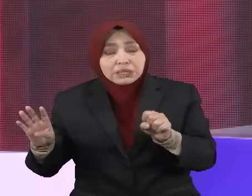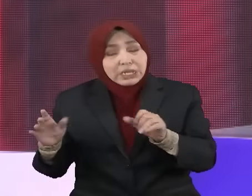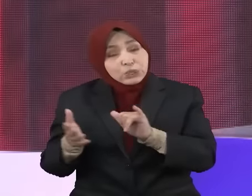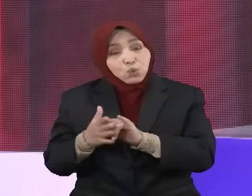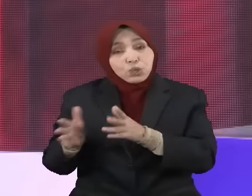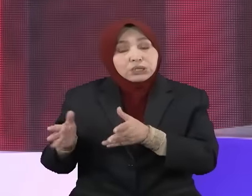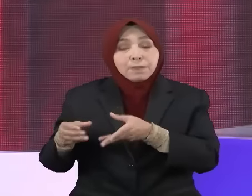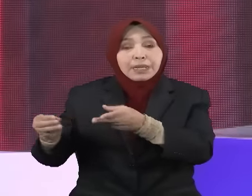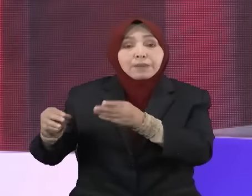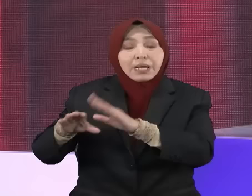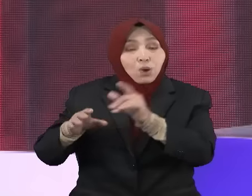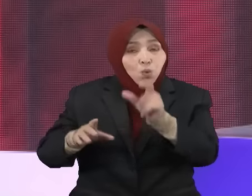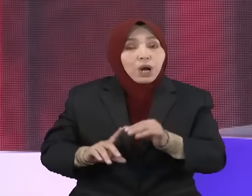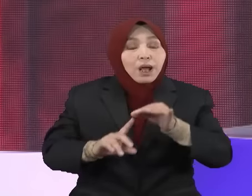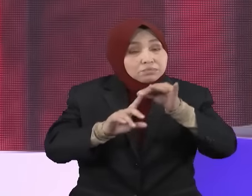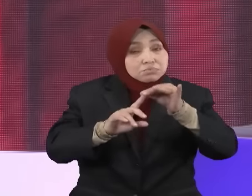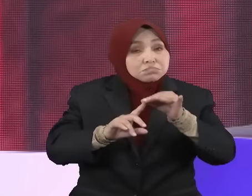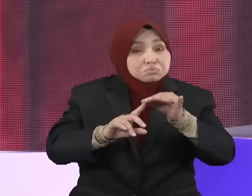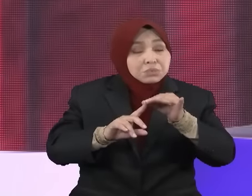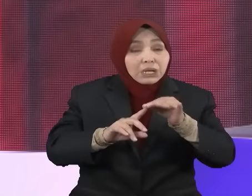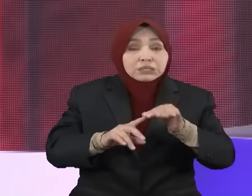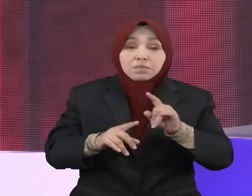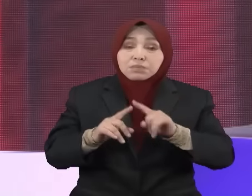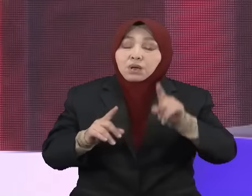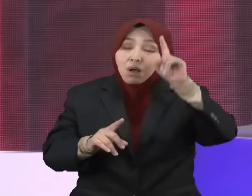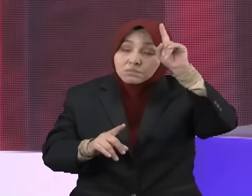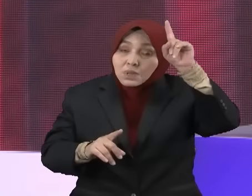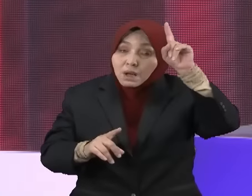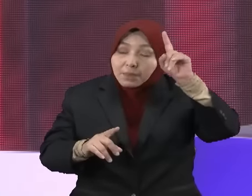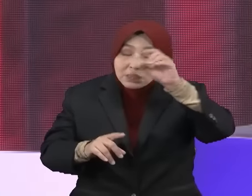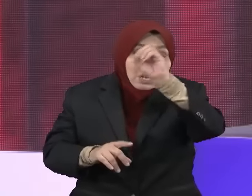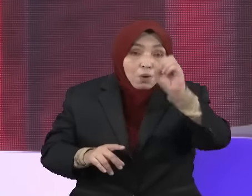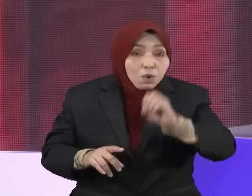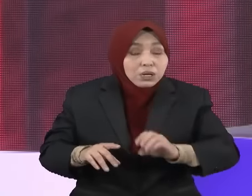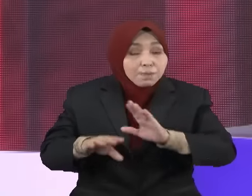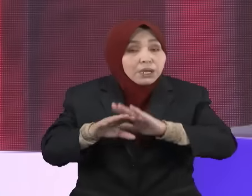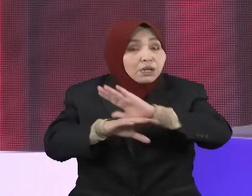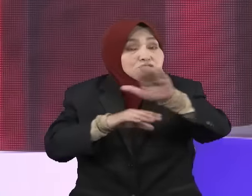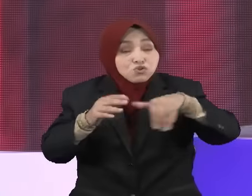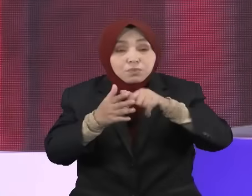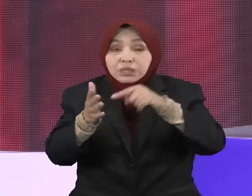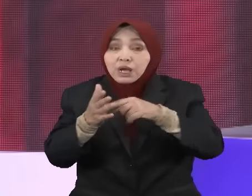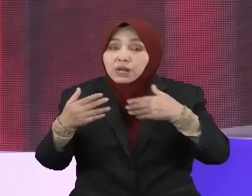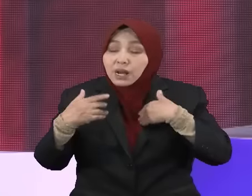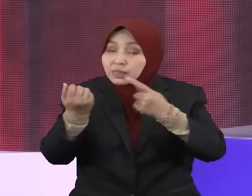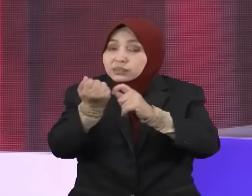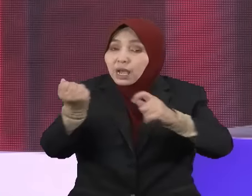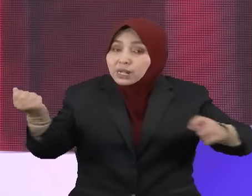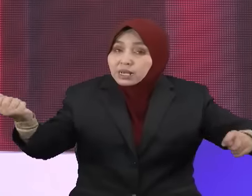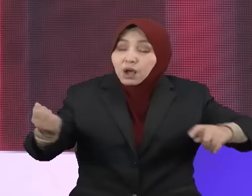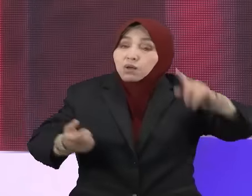kita bagi pada orang tertentu sahaja. Padahal Allah menawarkan pada semua, ini adalah tali Allah